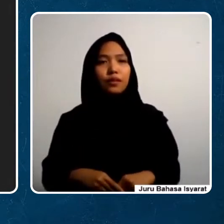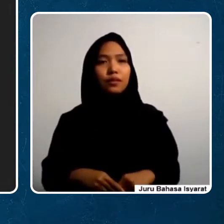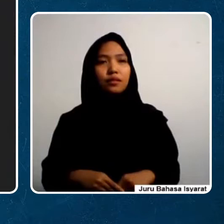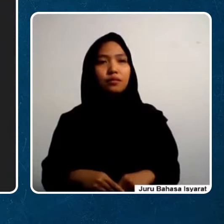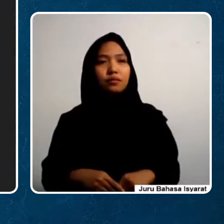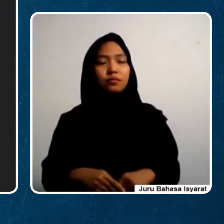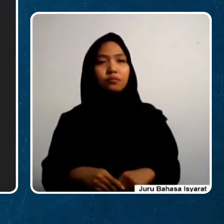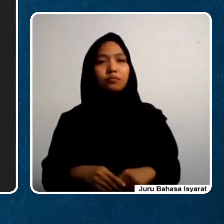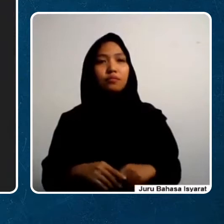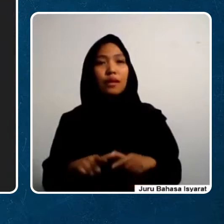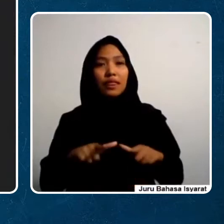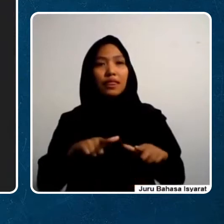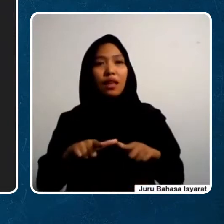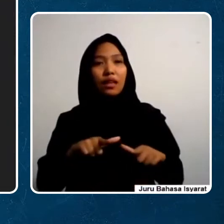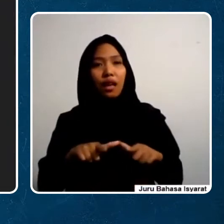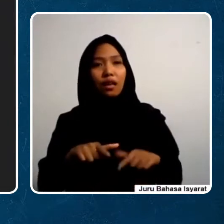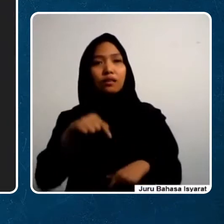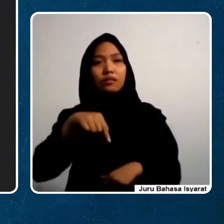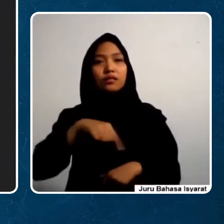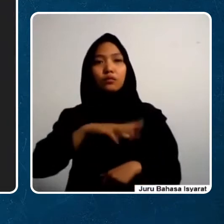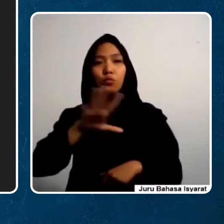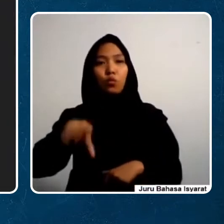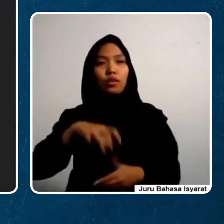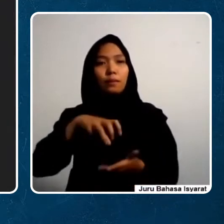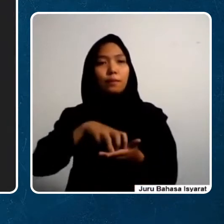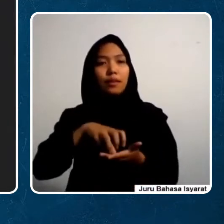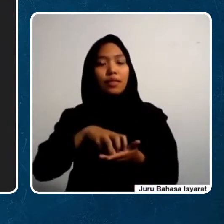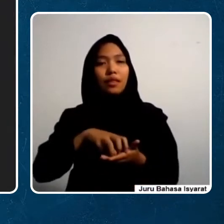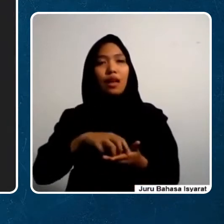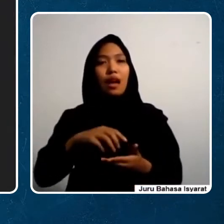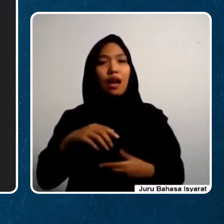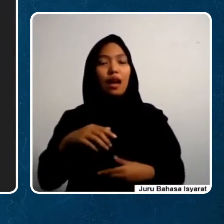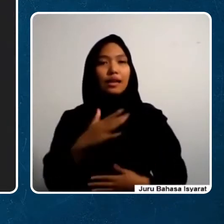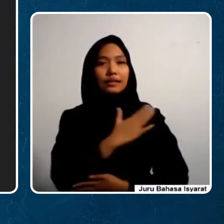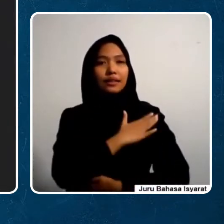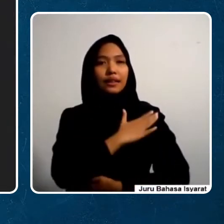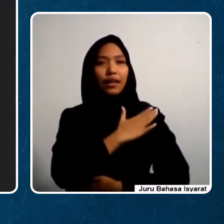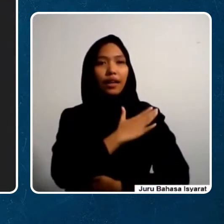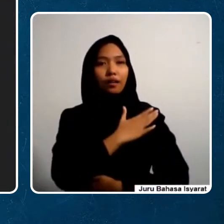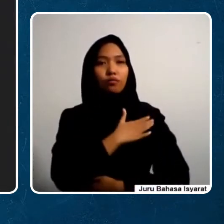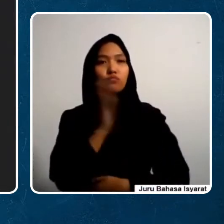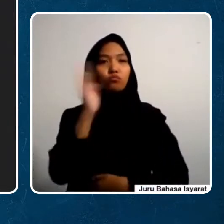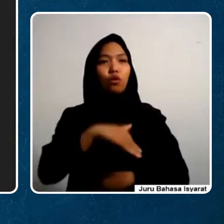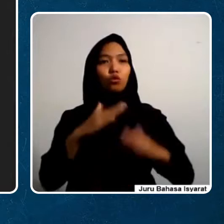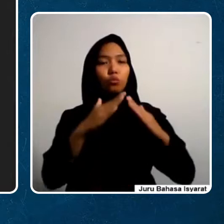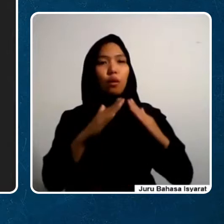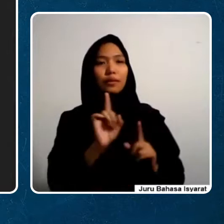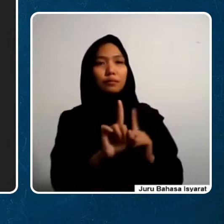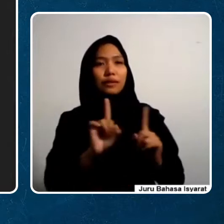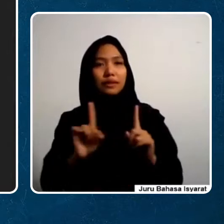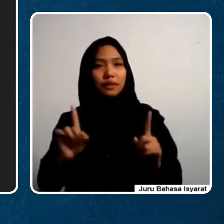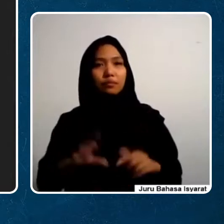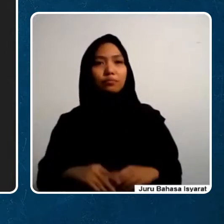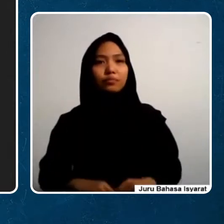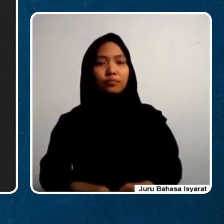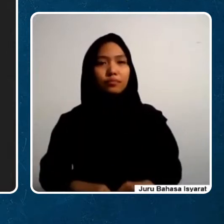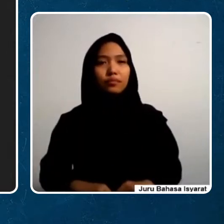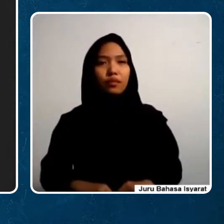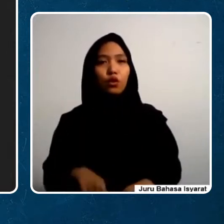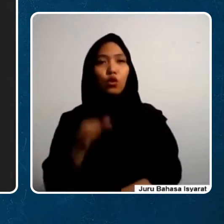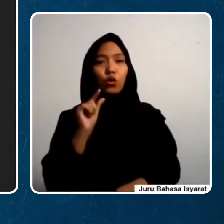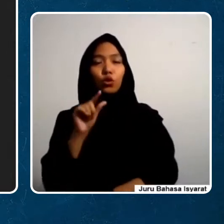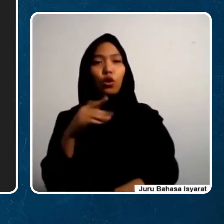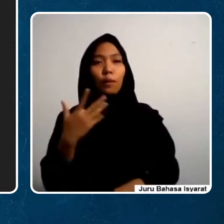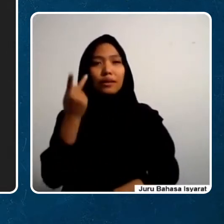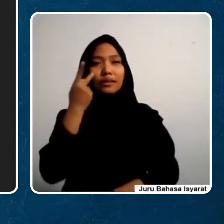untuk menjaga kesehatan aja biar tidak terkontaminasi. Karena pesan dari